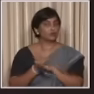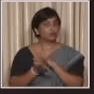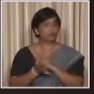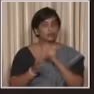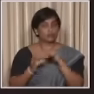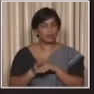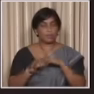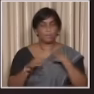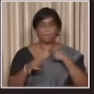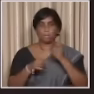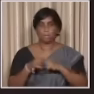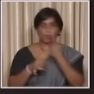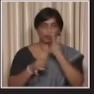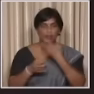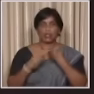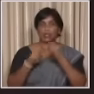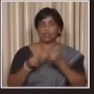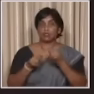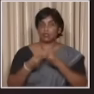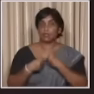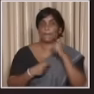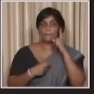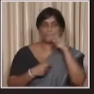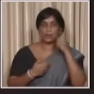ඇවිල්ලා මගෙන් ප්‍රශ්නයක් අහලා මට තෑගි දීපු පෑන.